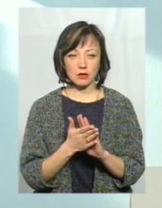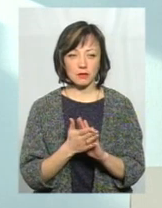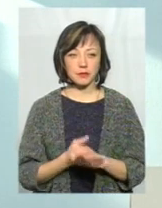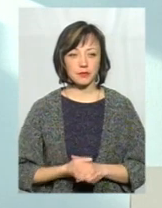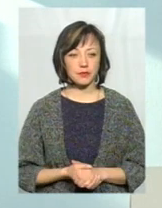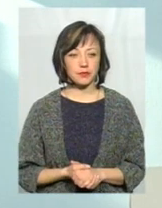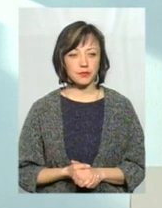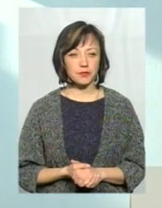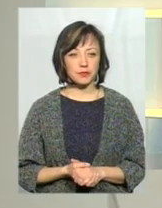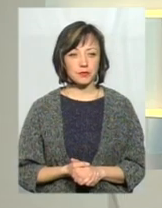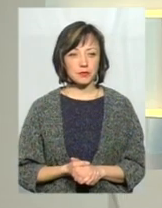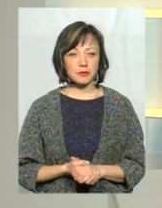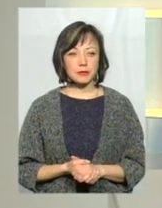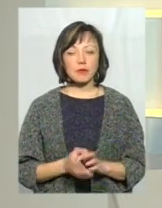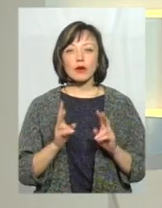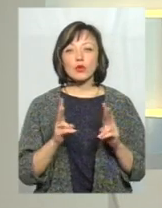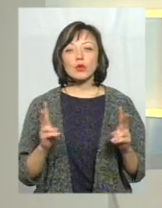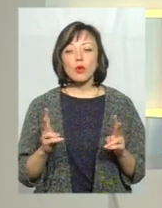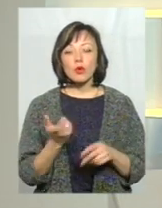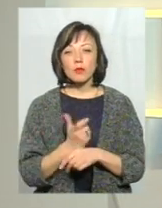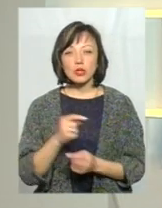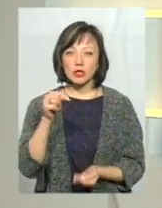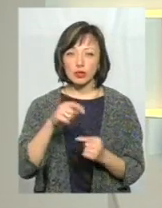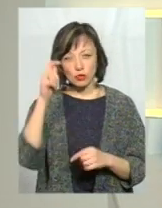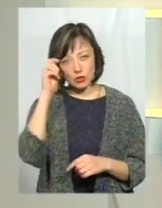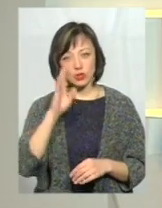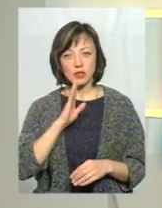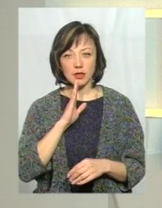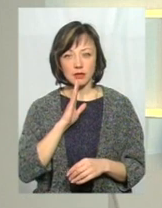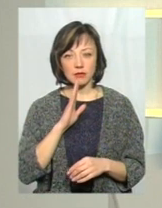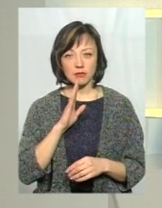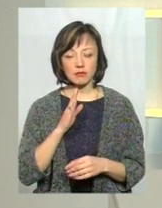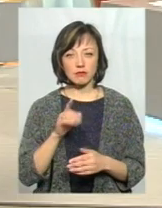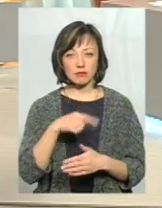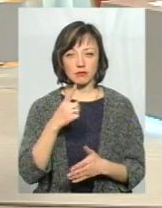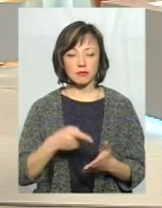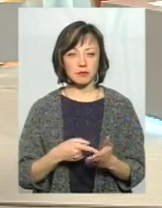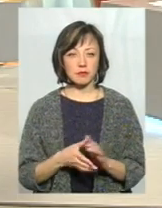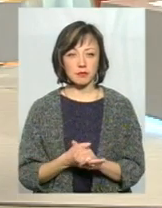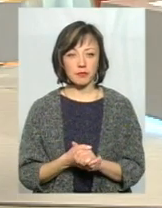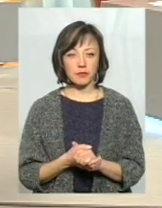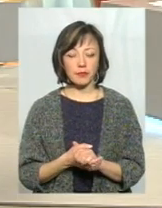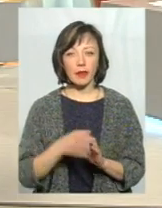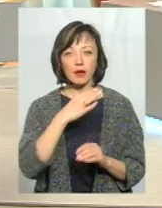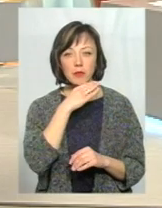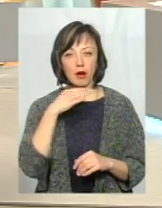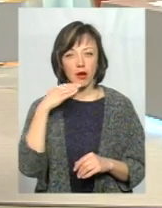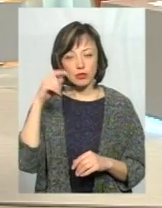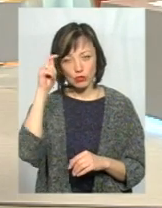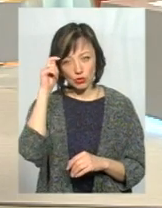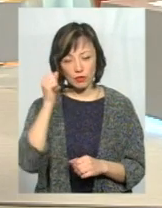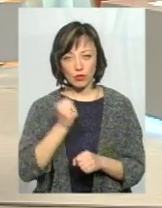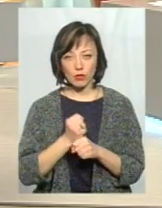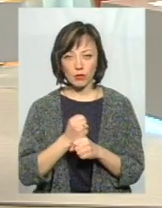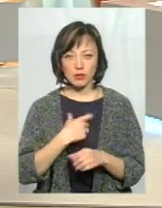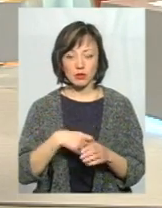робочому стані. А хто більше схильний до суїцидів, чоловіки чи жінки? Велика кількість чоловіків